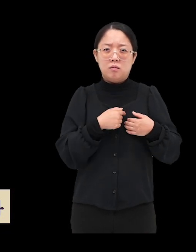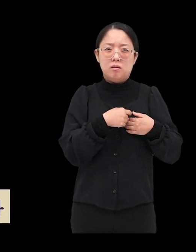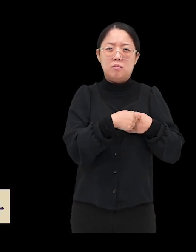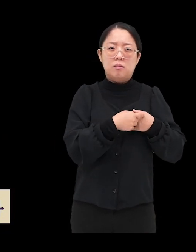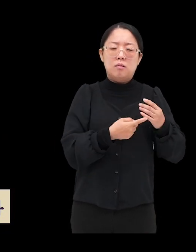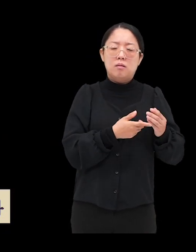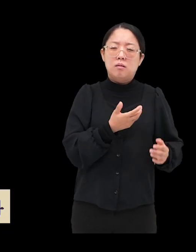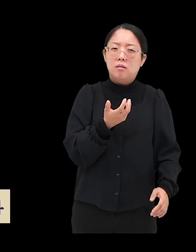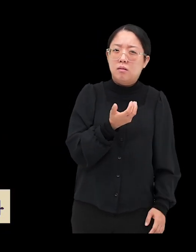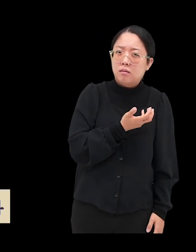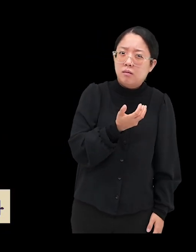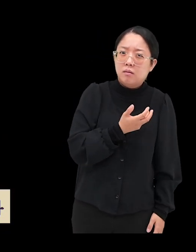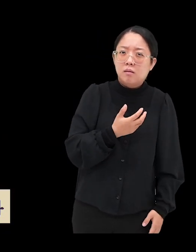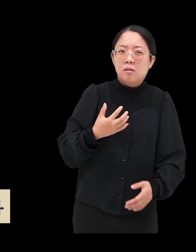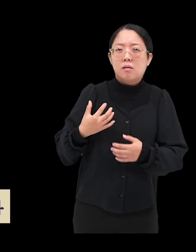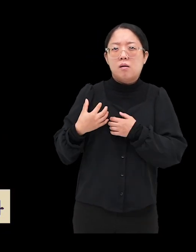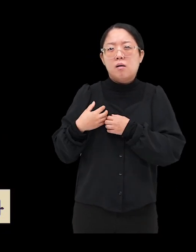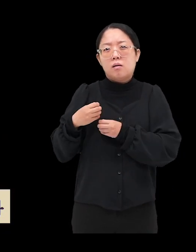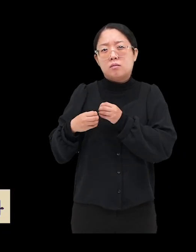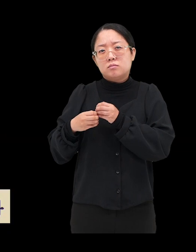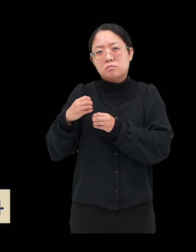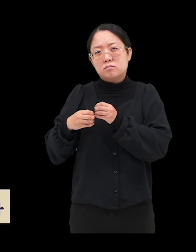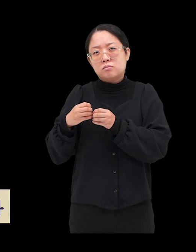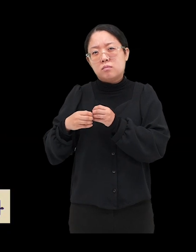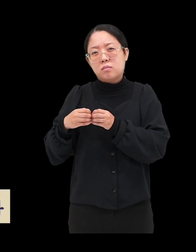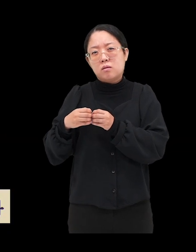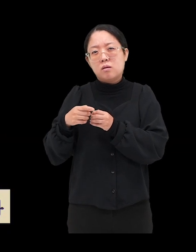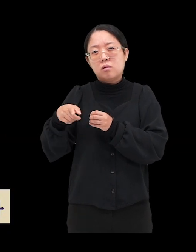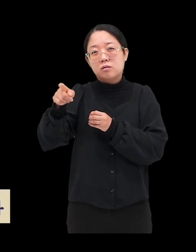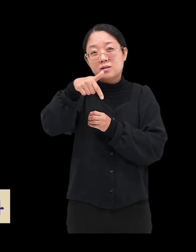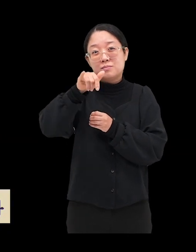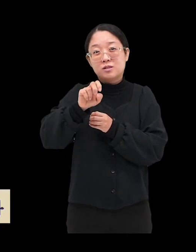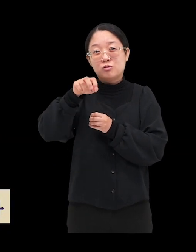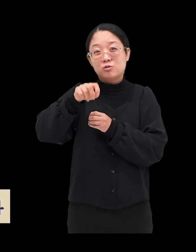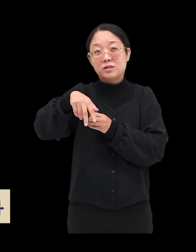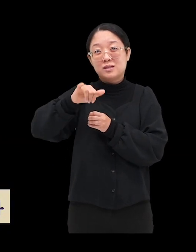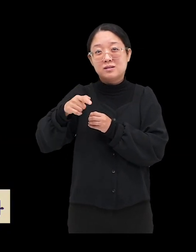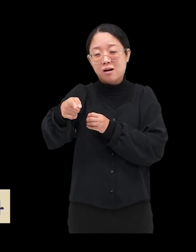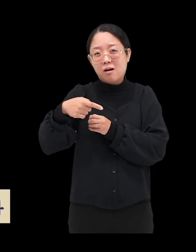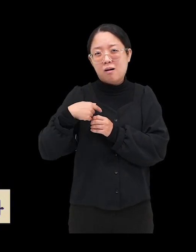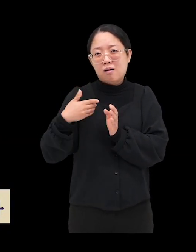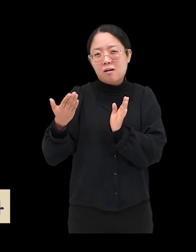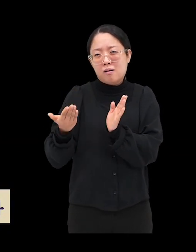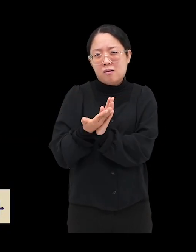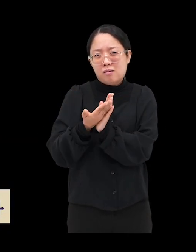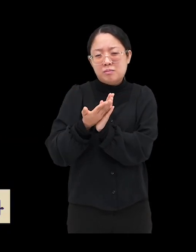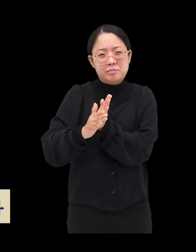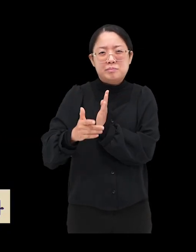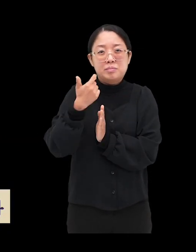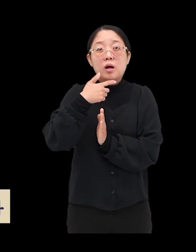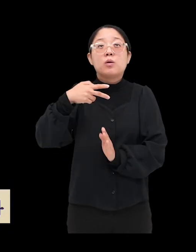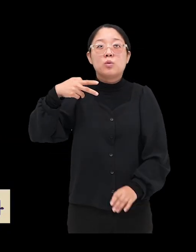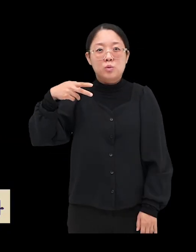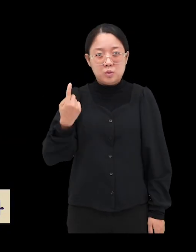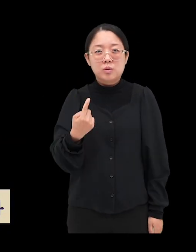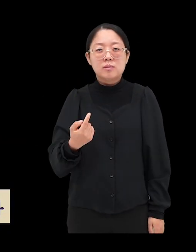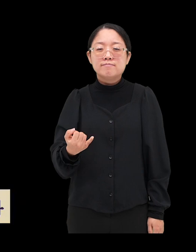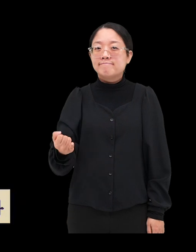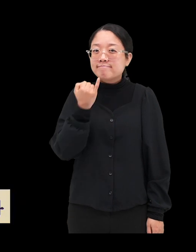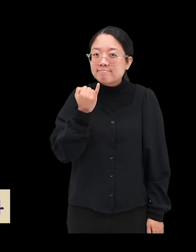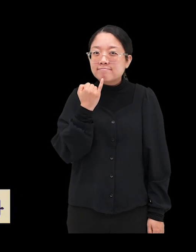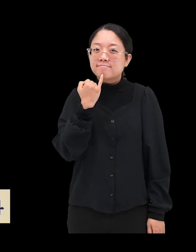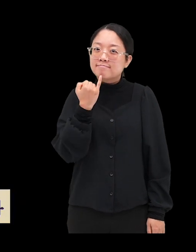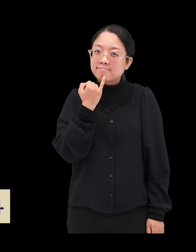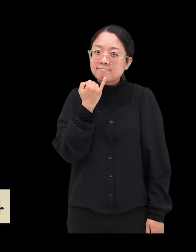시인이 저에게 김유진 씨 남들과 발을 맞추지 않아도 괜찮습니다 라고 말을 건네주는